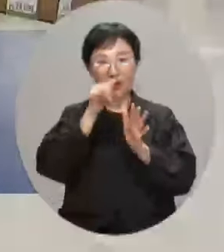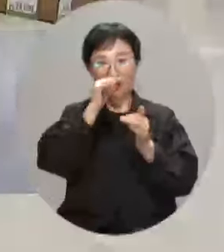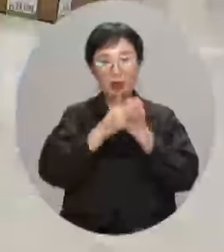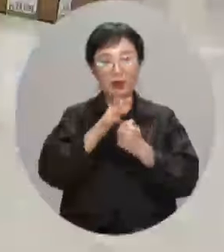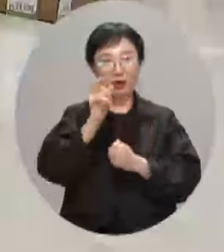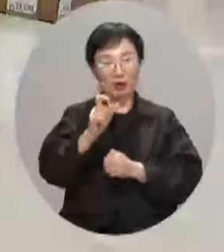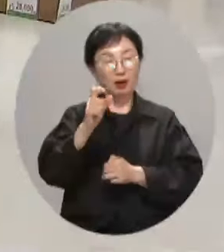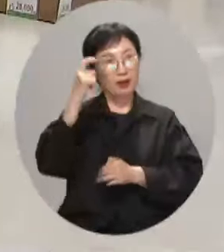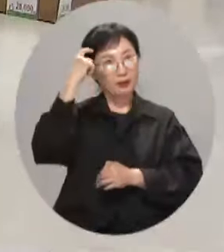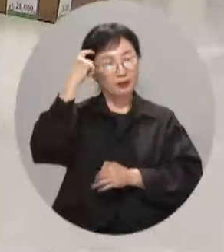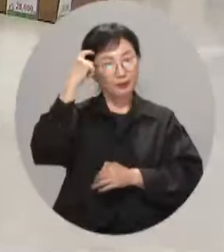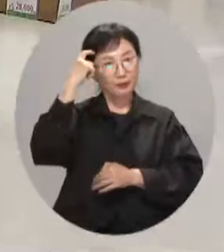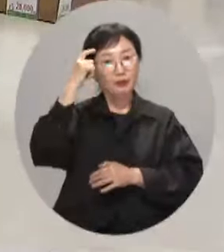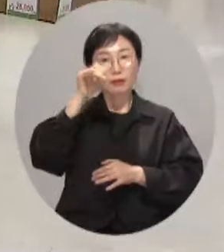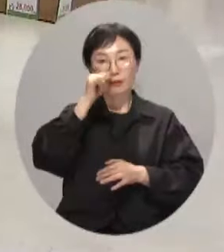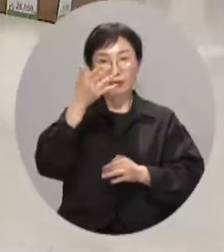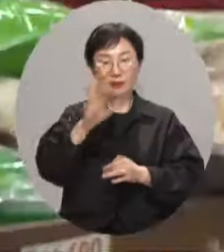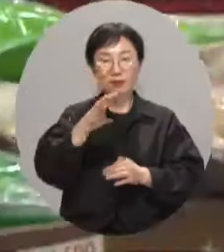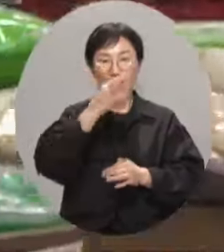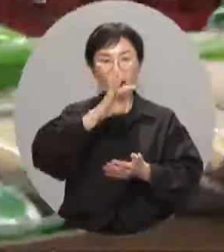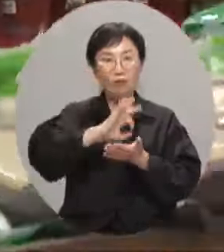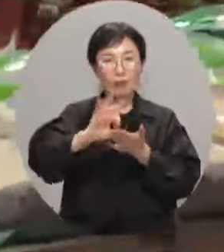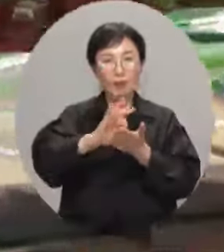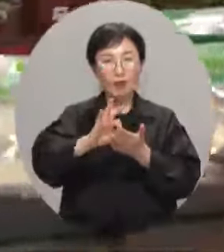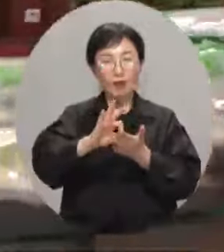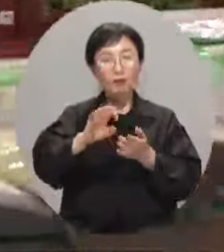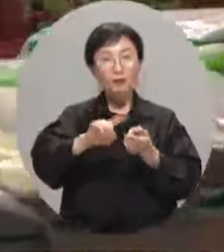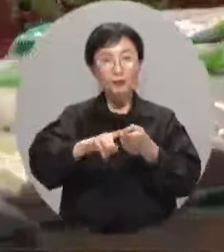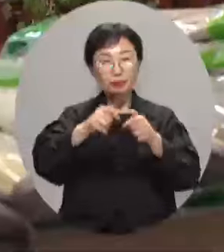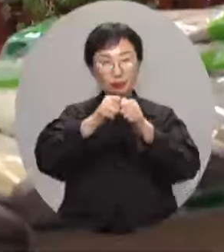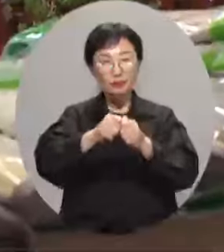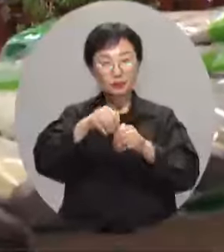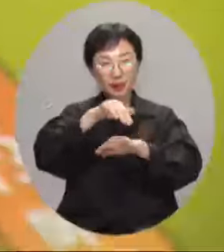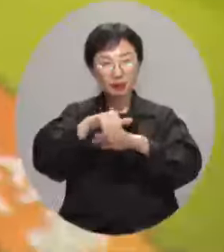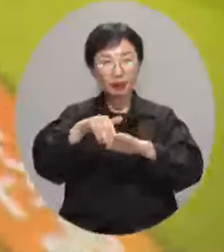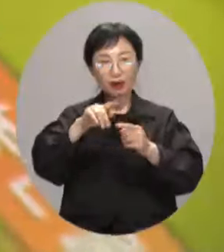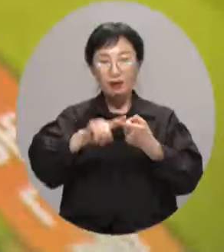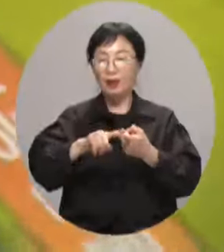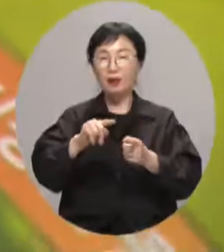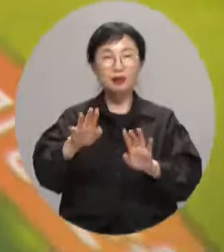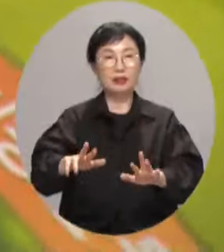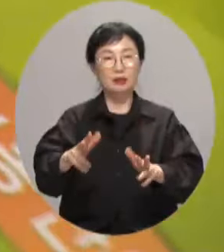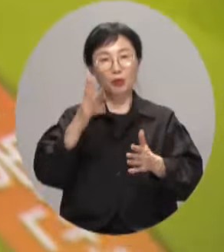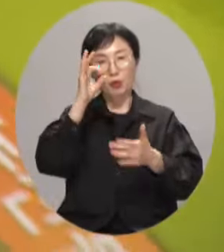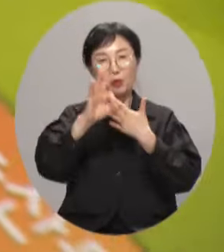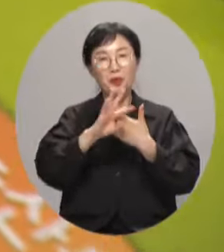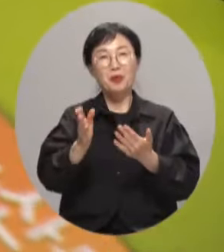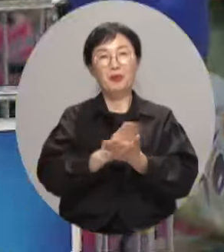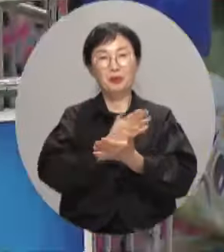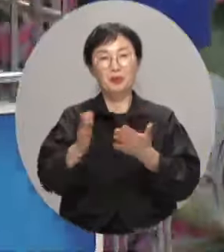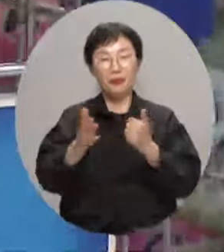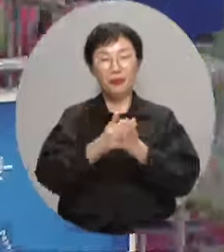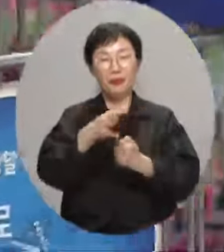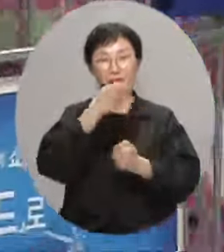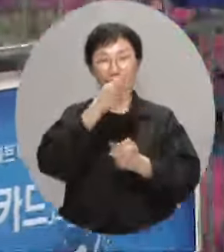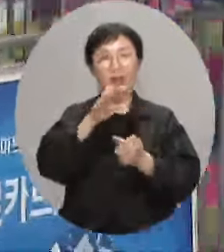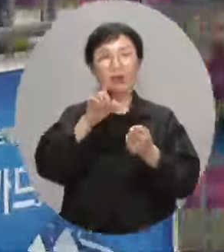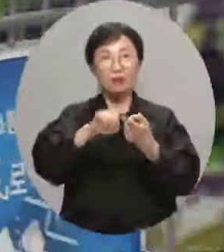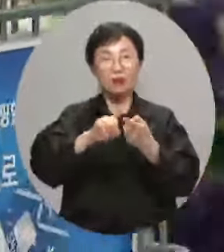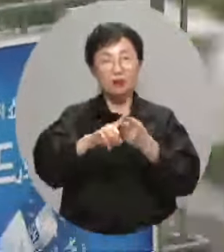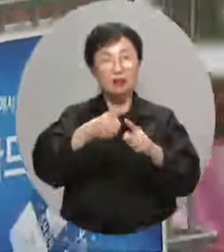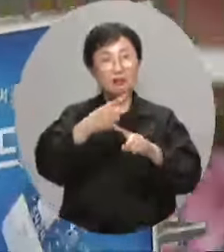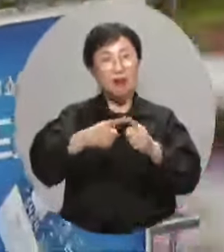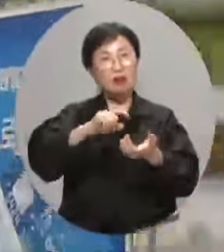이렇게 하지만 쌀 소비를 진작할 구체적인 실행 계획은 이번에도 빠져 있어 쌀 수급 대책이 반쪽에